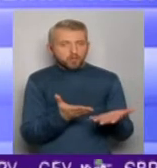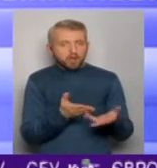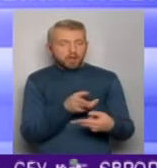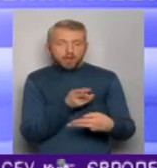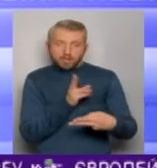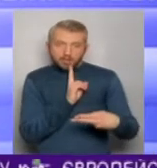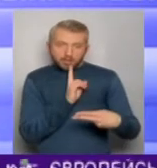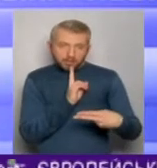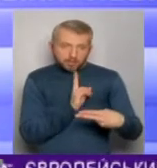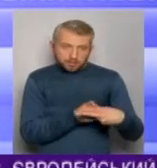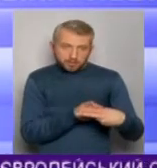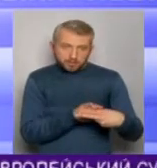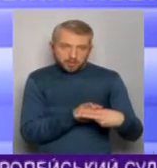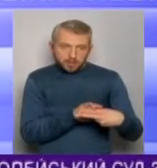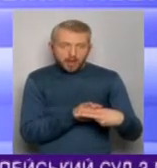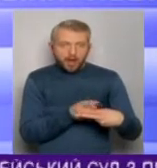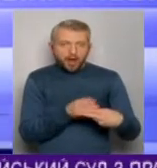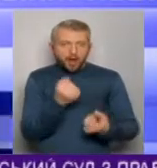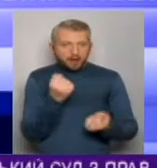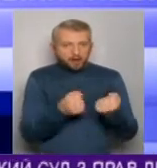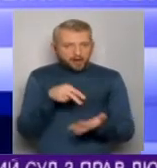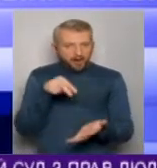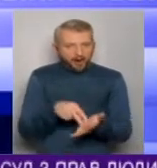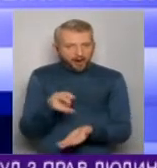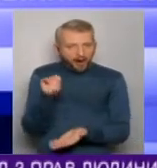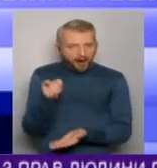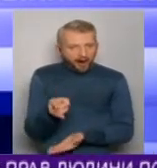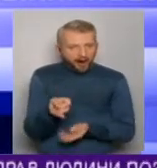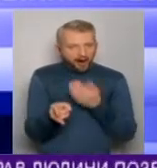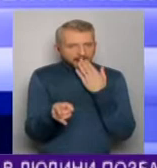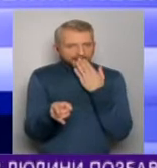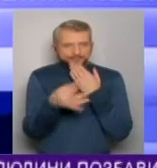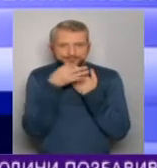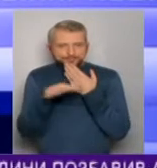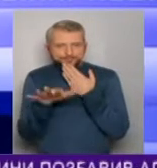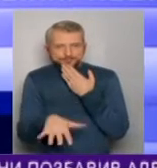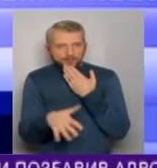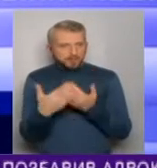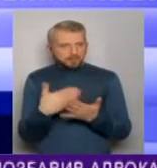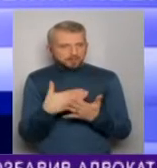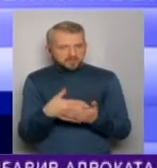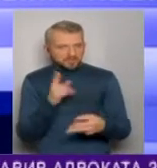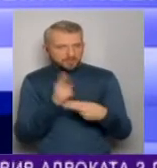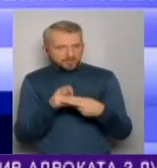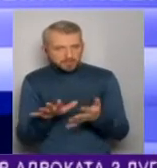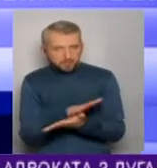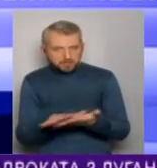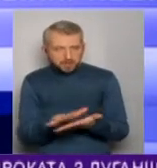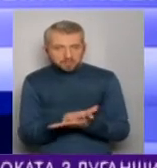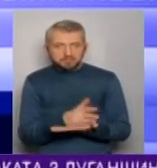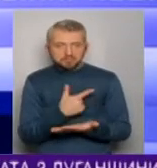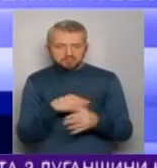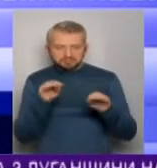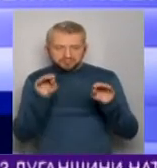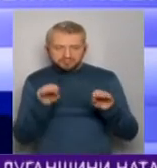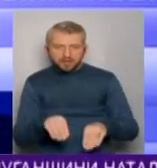заважає автомобіль, який припаркований будь-де, механічному прибиранню, ми складається відповідний акт.